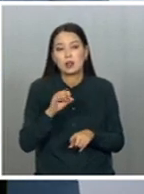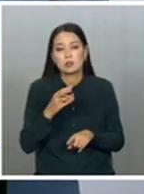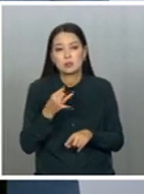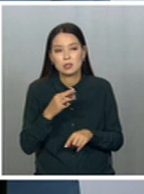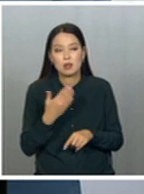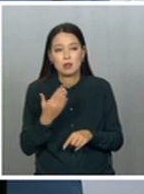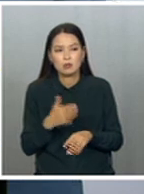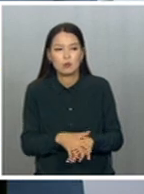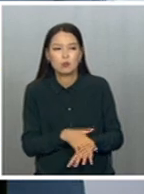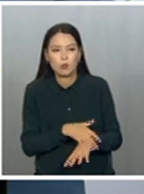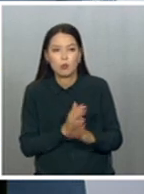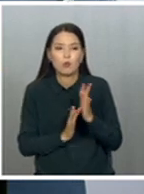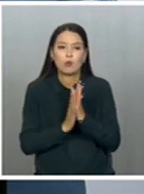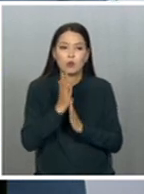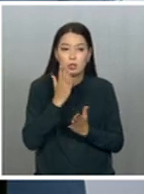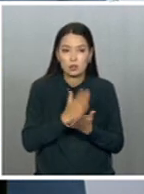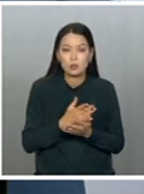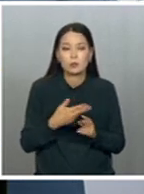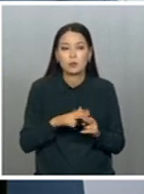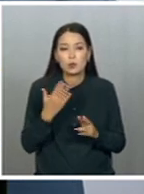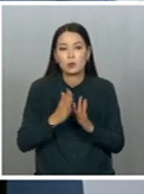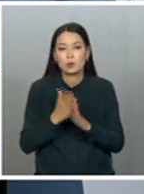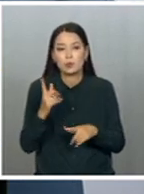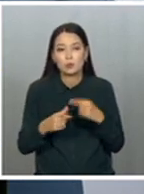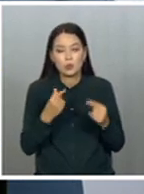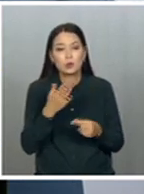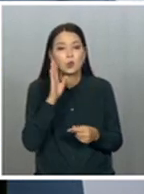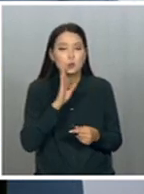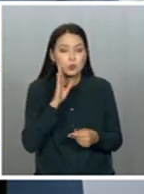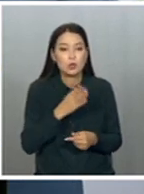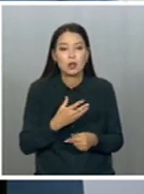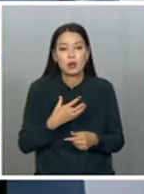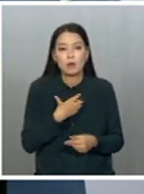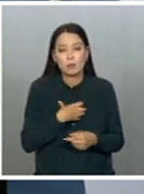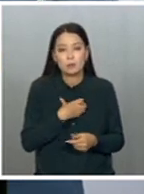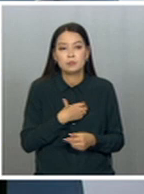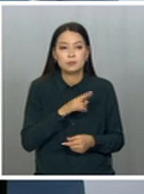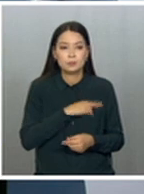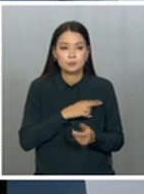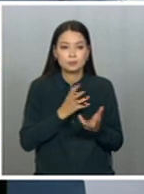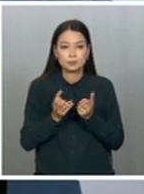баяу жүреді. Ол өсімдіктің өз бойындағы суды үнемдеу үшін. Жалпы,